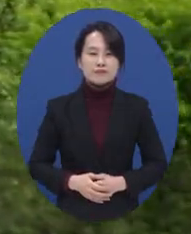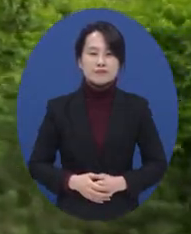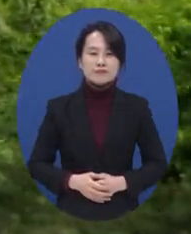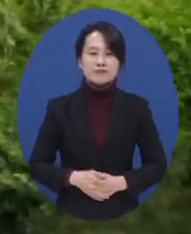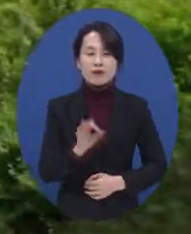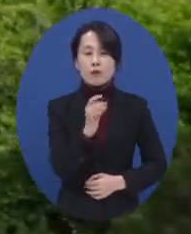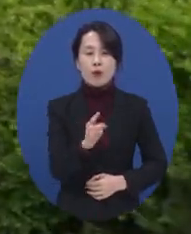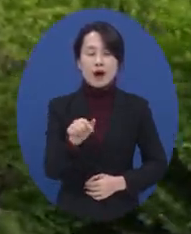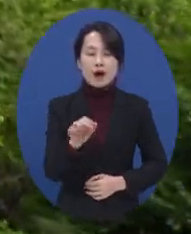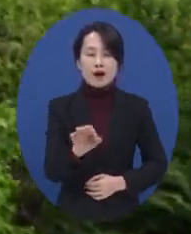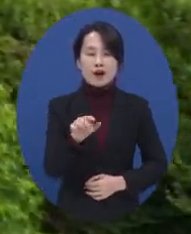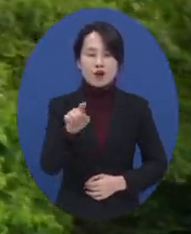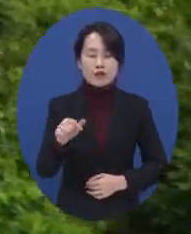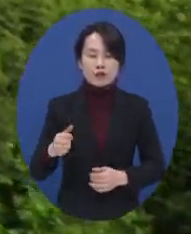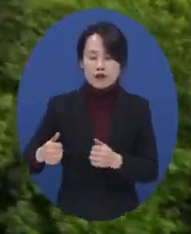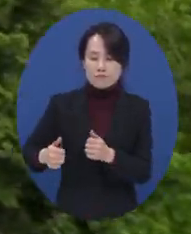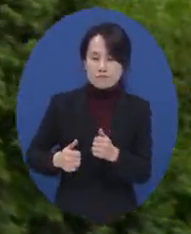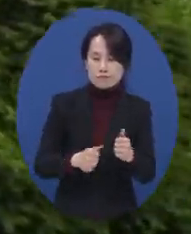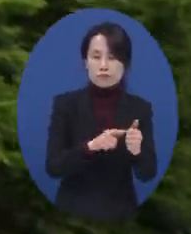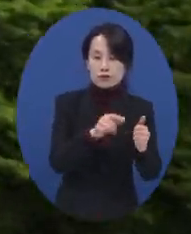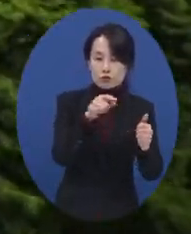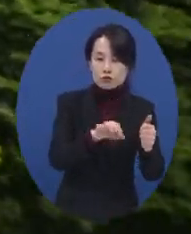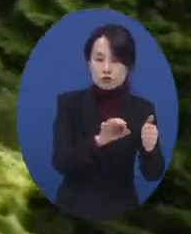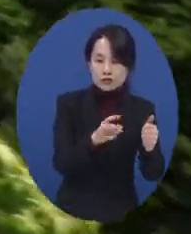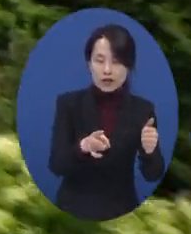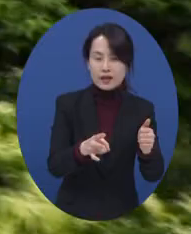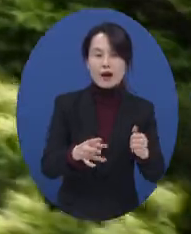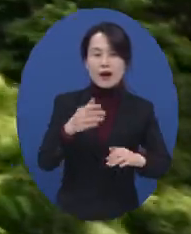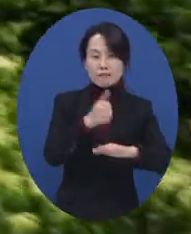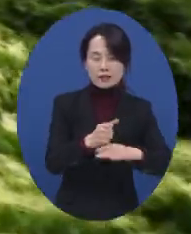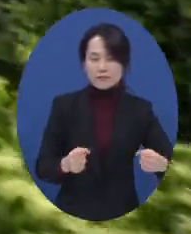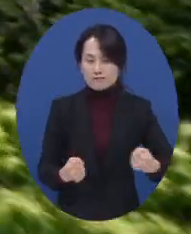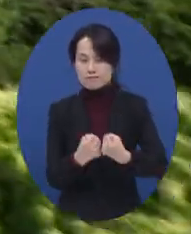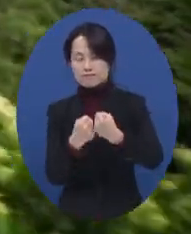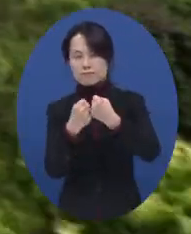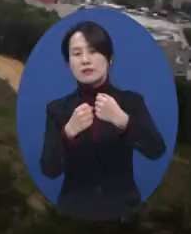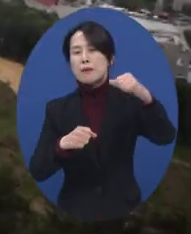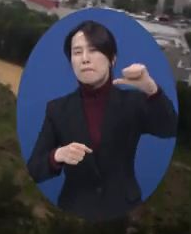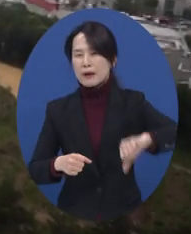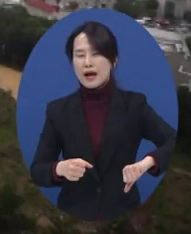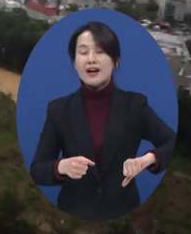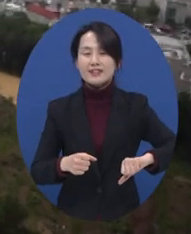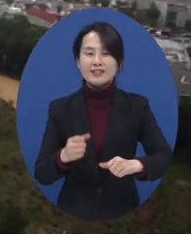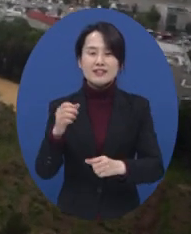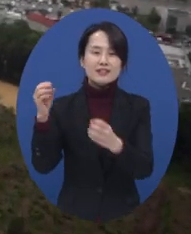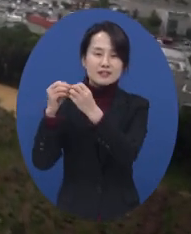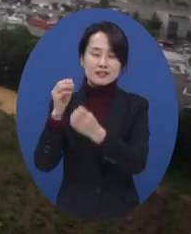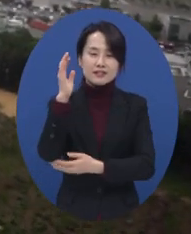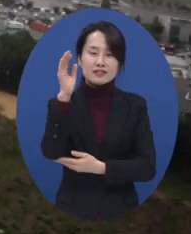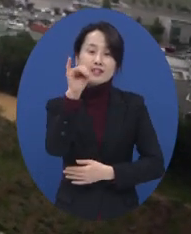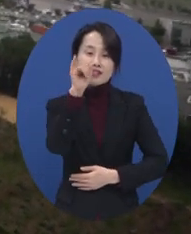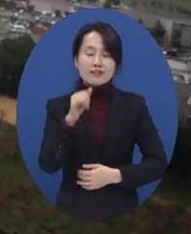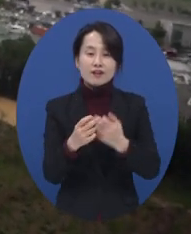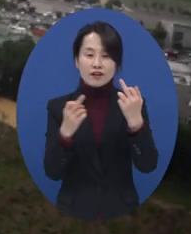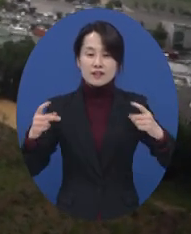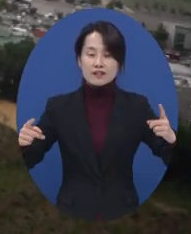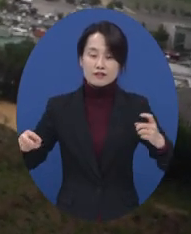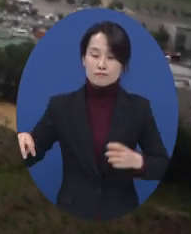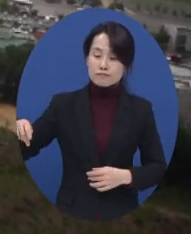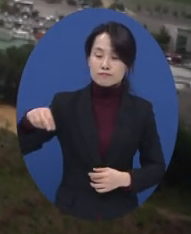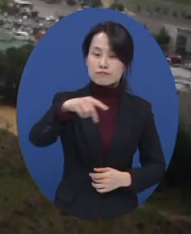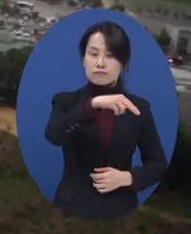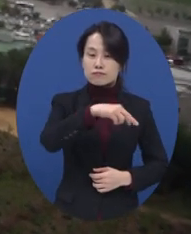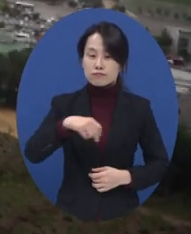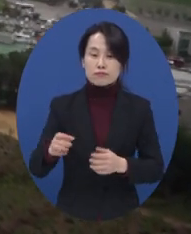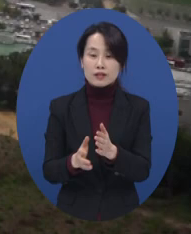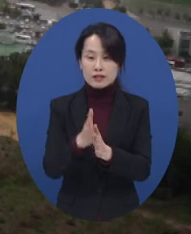왕건에게 쫓기던 궁예가 마지막으로 반격을 시도하다 패했다는 설아가 전해집니다 산성 길을 걷다보면 포천 시내를